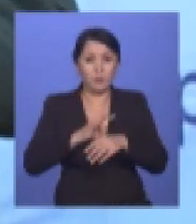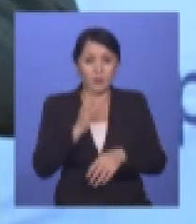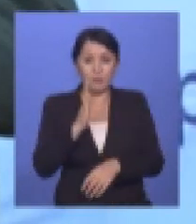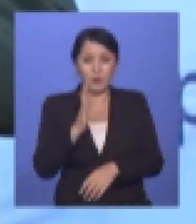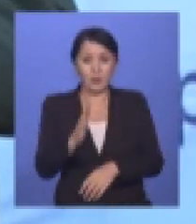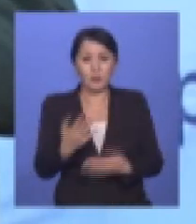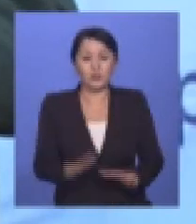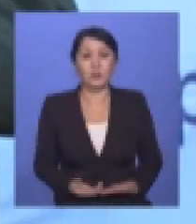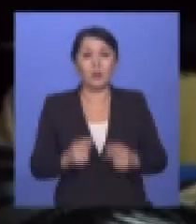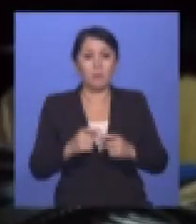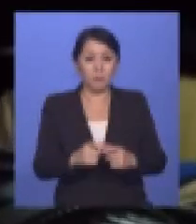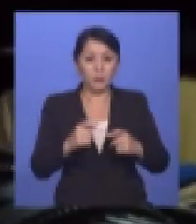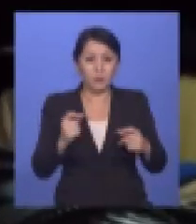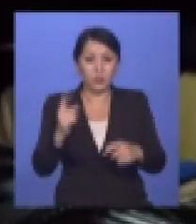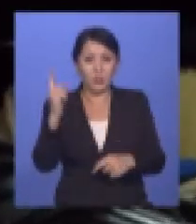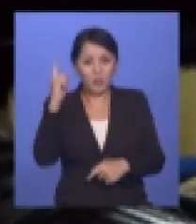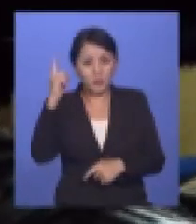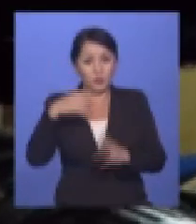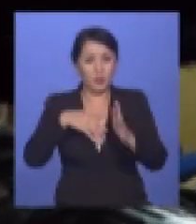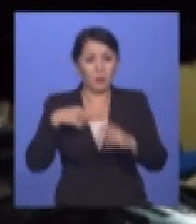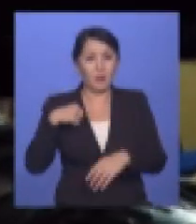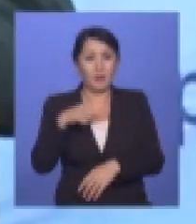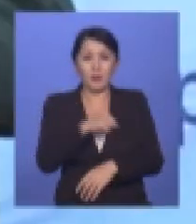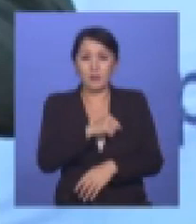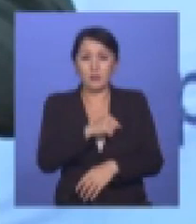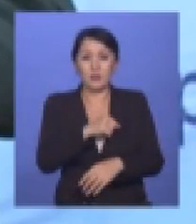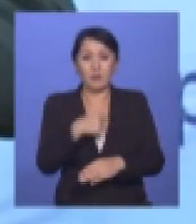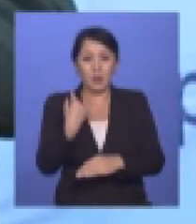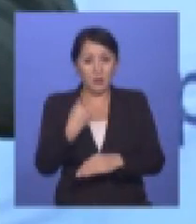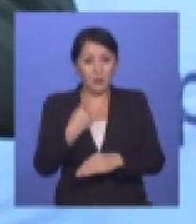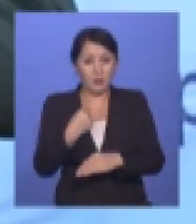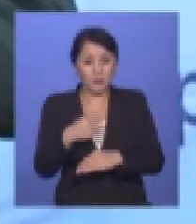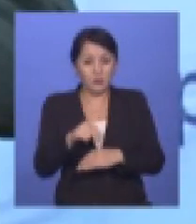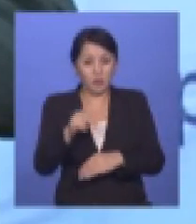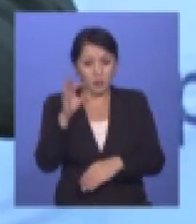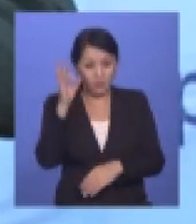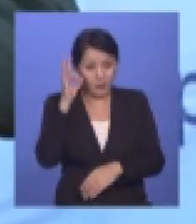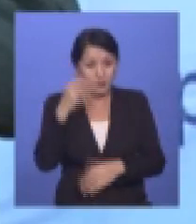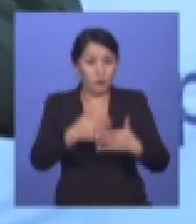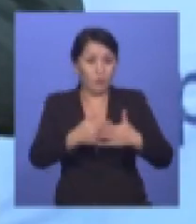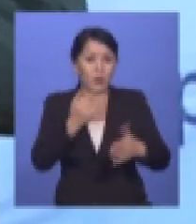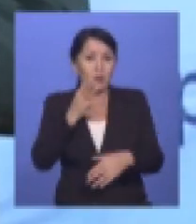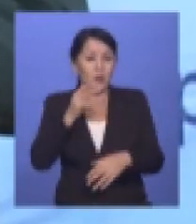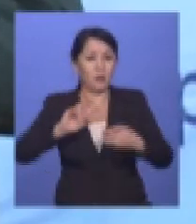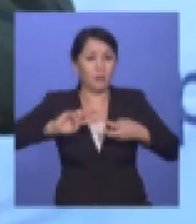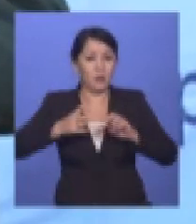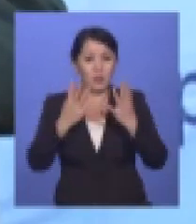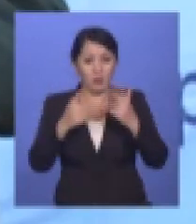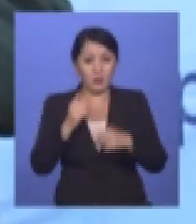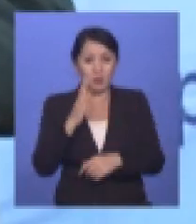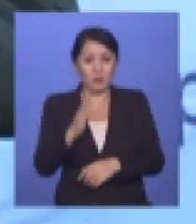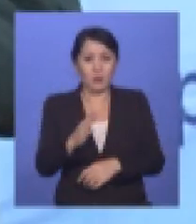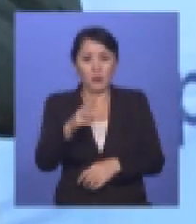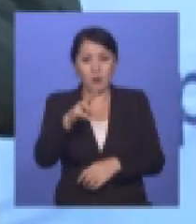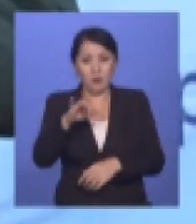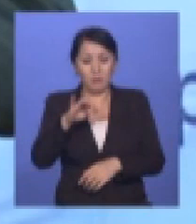жүргіземіз. Тұрғындарға байланысты күшейткішті өздері алып тастау керек екендерін бірнеше рет ескерттік. Жақын арада бұл мәселені шешеміз.